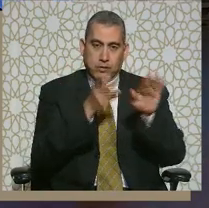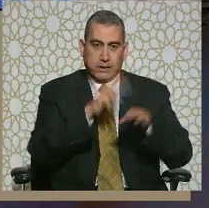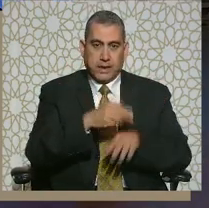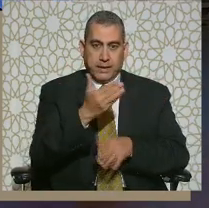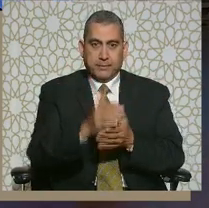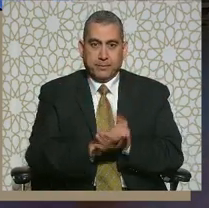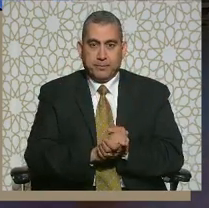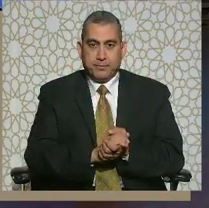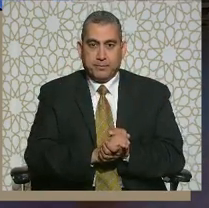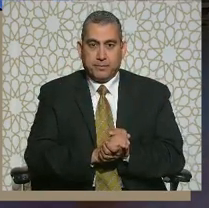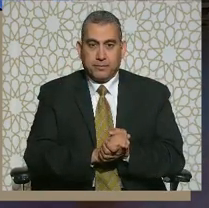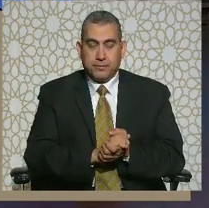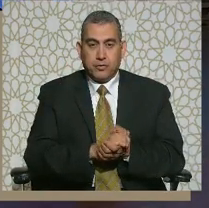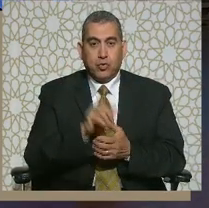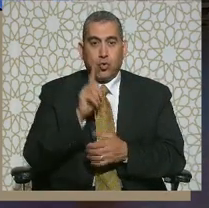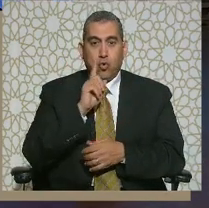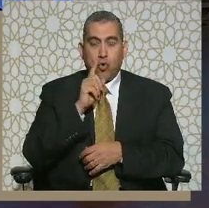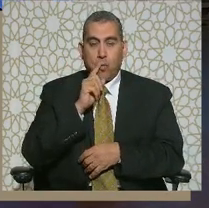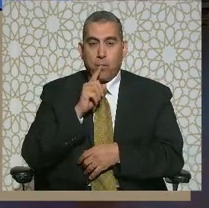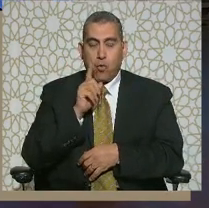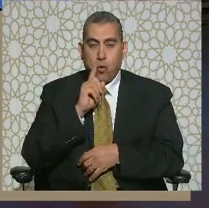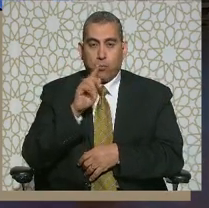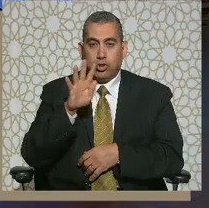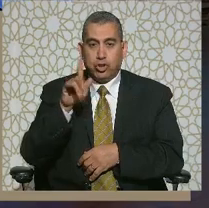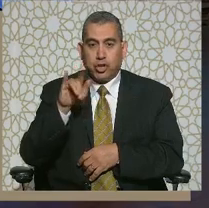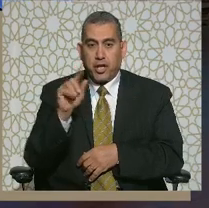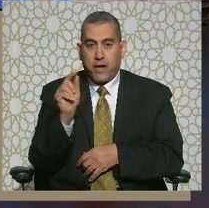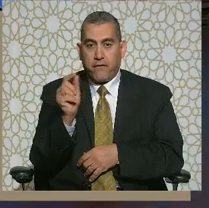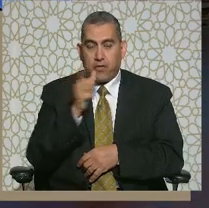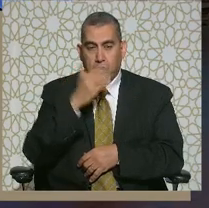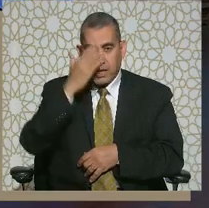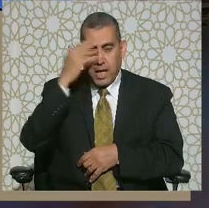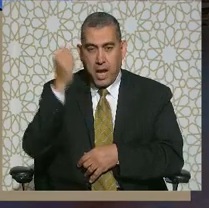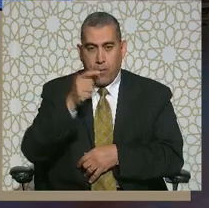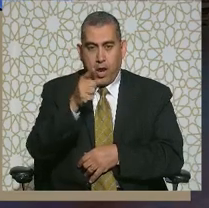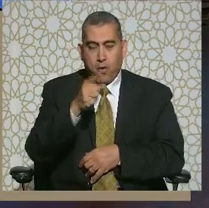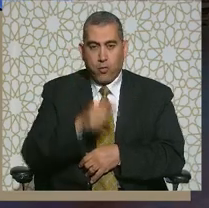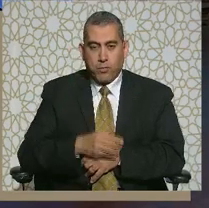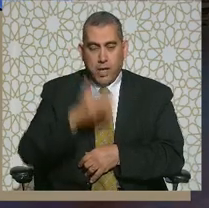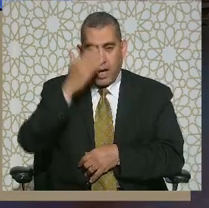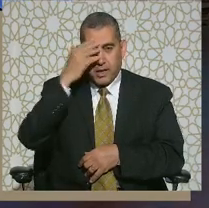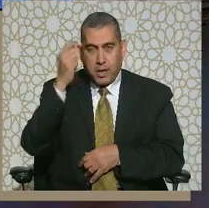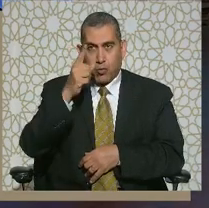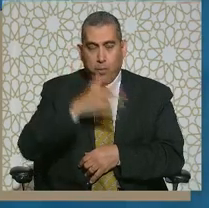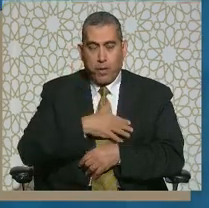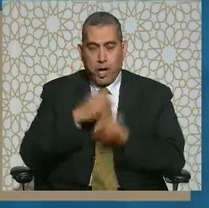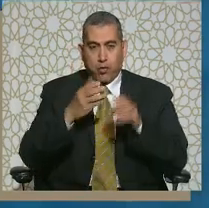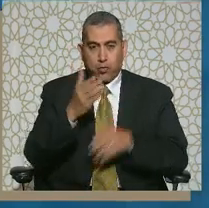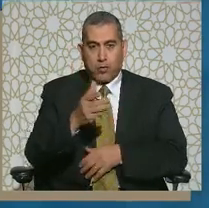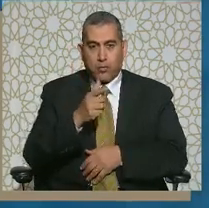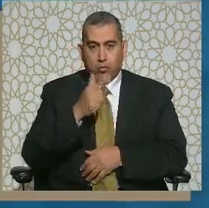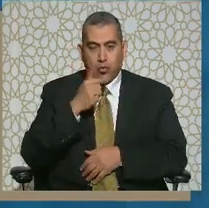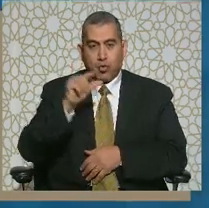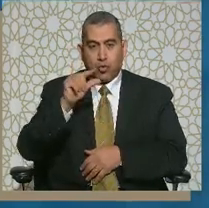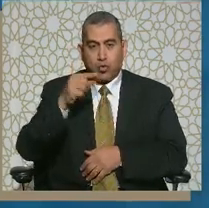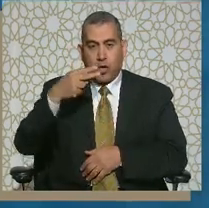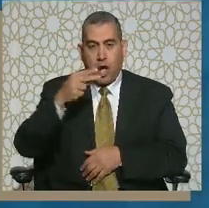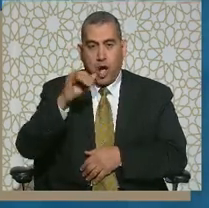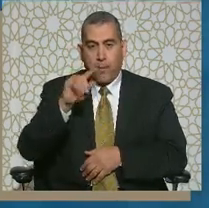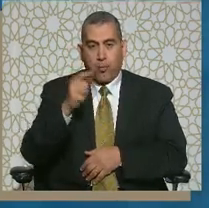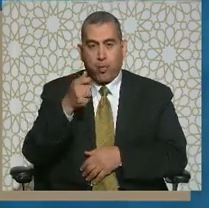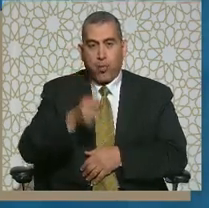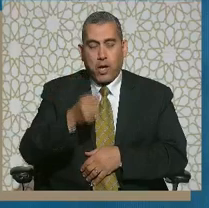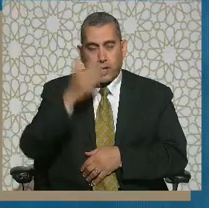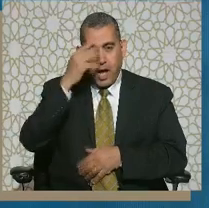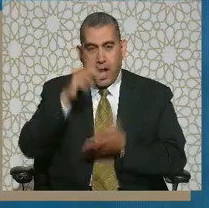سمحتوا السيده شريف تتفضل السلام عليكم عليكم السلام وبركاته اه يا دكتور عامل ازي حضرتك